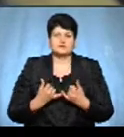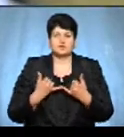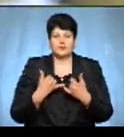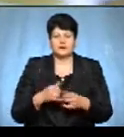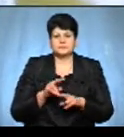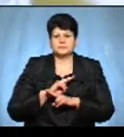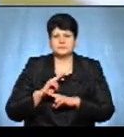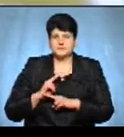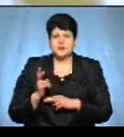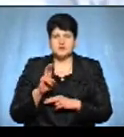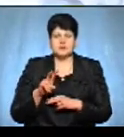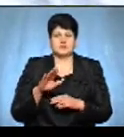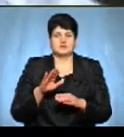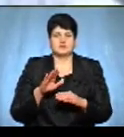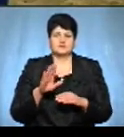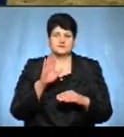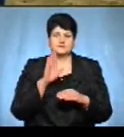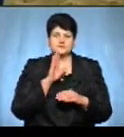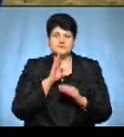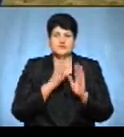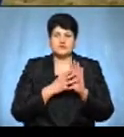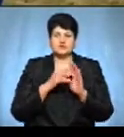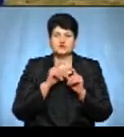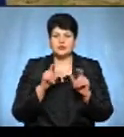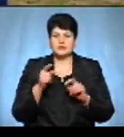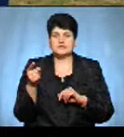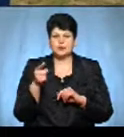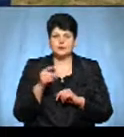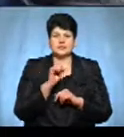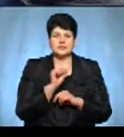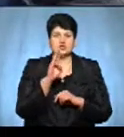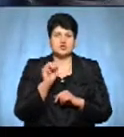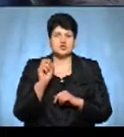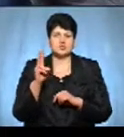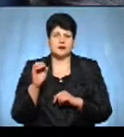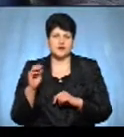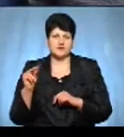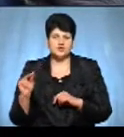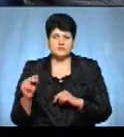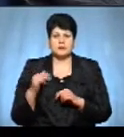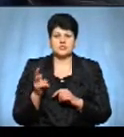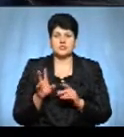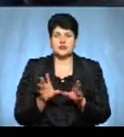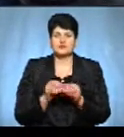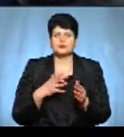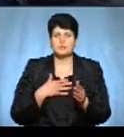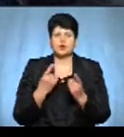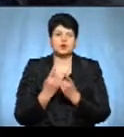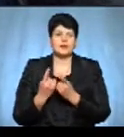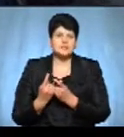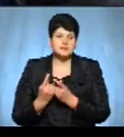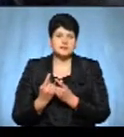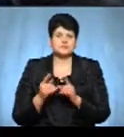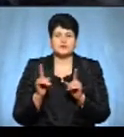вшанувати полеглих на Майдані прийшла учениця 9-ї школи Тернополя Анастасія Шашкевич. Ми прийшли разом з моїми однокласниками,